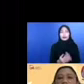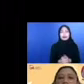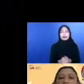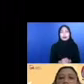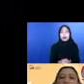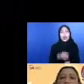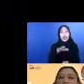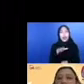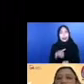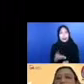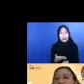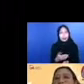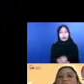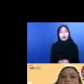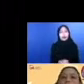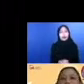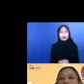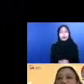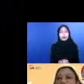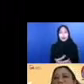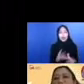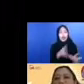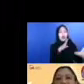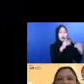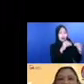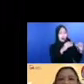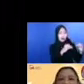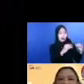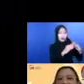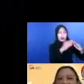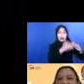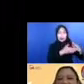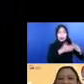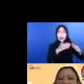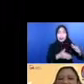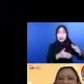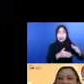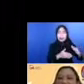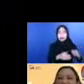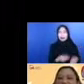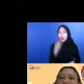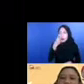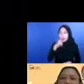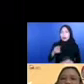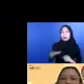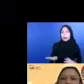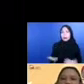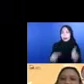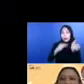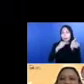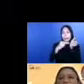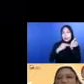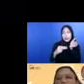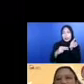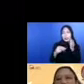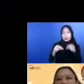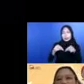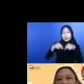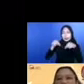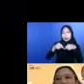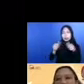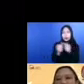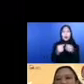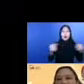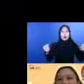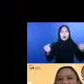secara non-formal, diskusi dengan teman atau dengan tetangga. Kalau lihat atau baca itu banyak brosur, di koran,